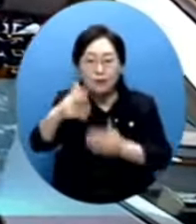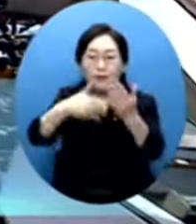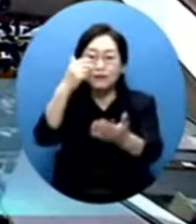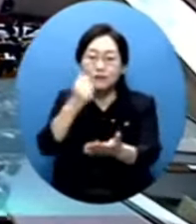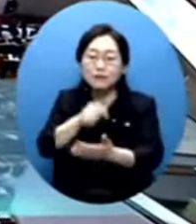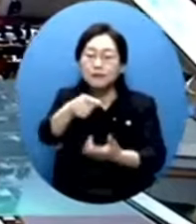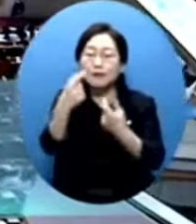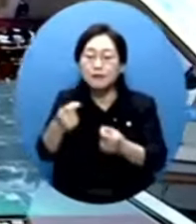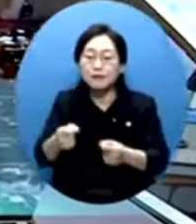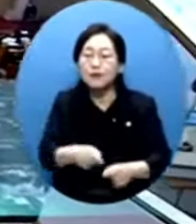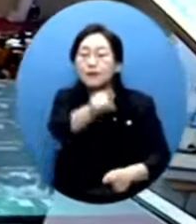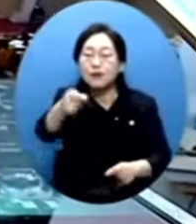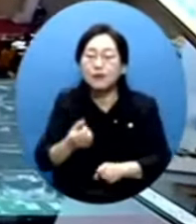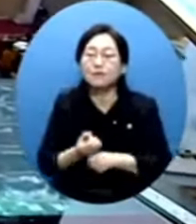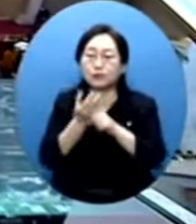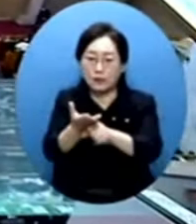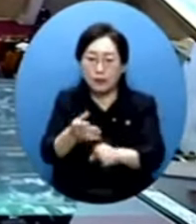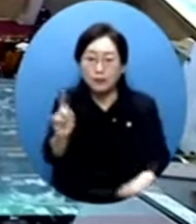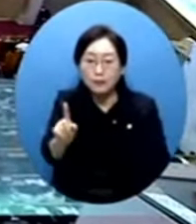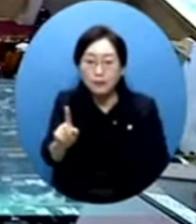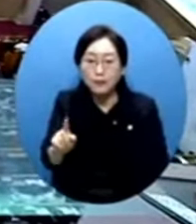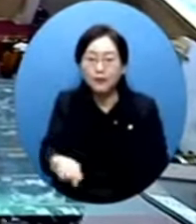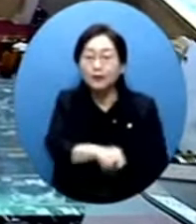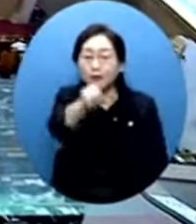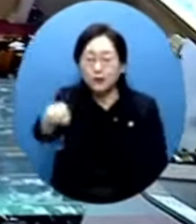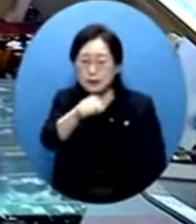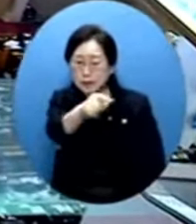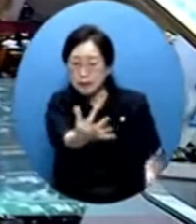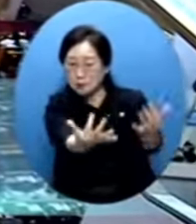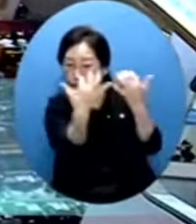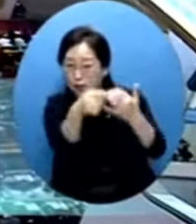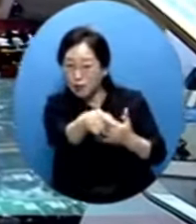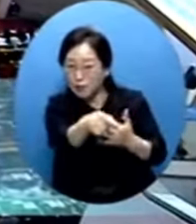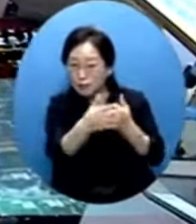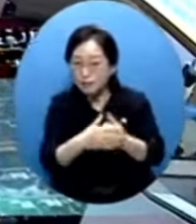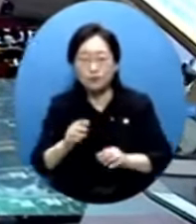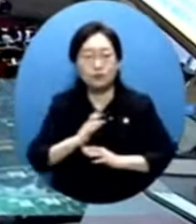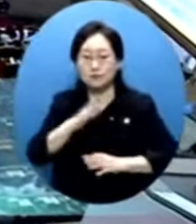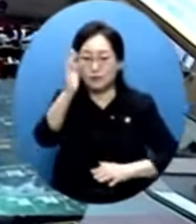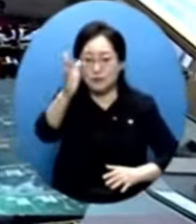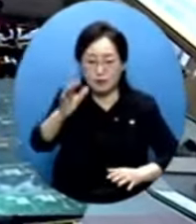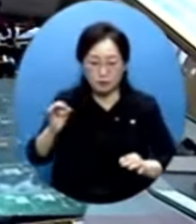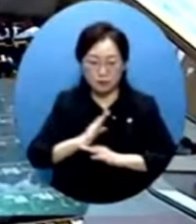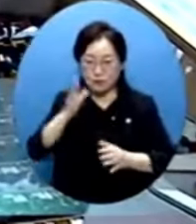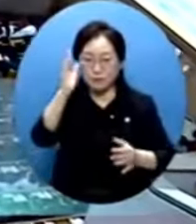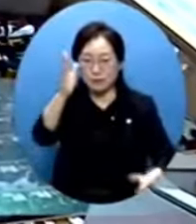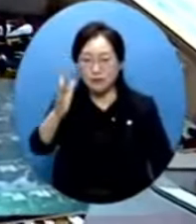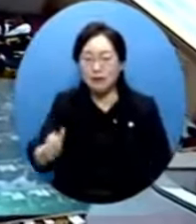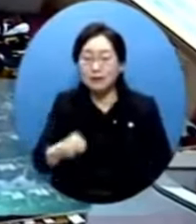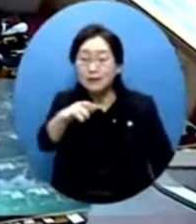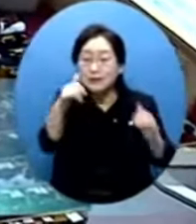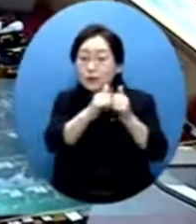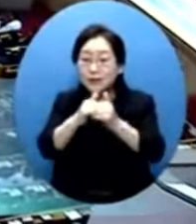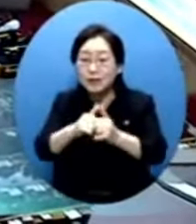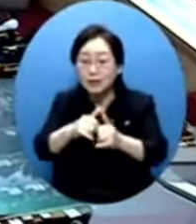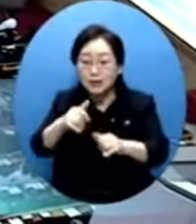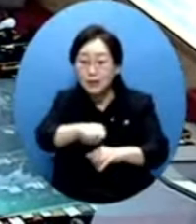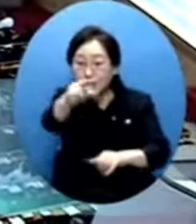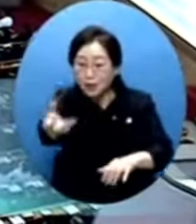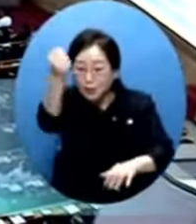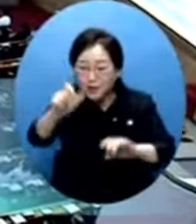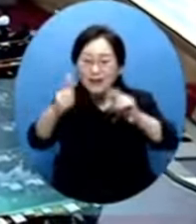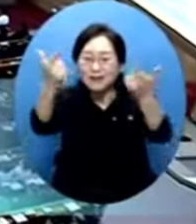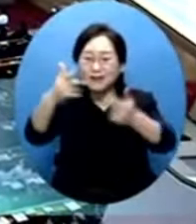이같이 너희에게 말씀하시기를 너희는이 큰 무리로 말미암아 두려워하고 놀라지 말라이 전쟁은 너에게 속한 것이